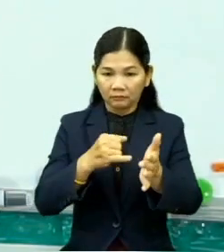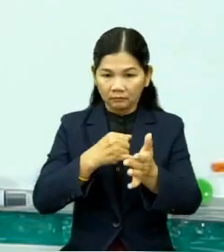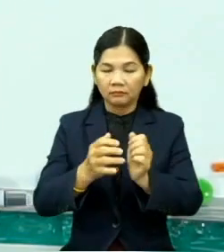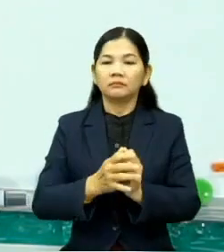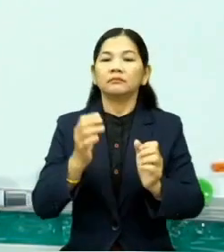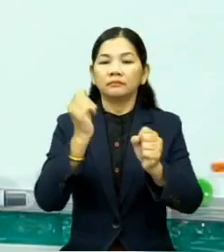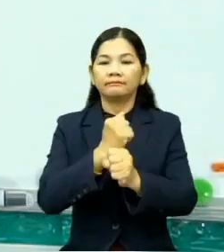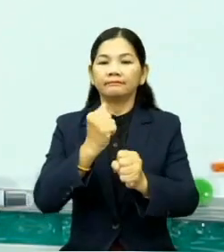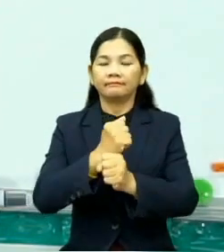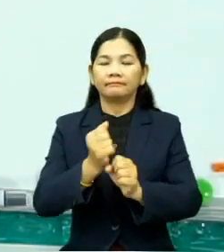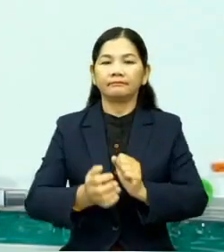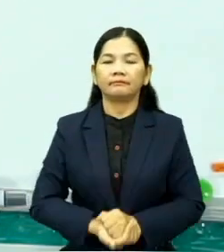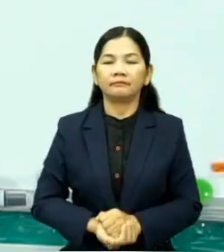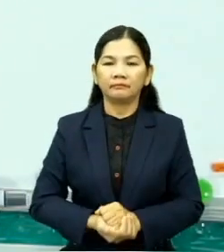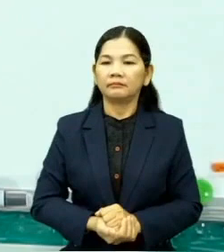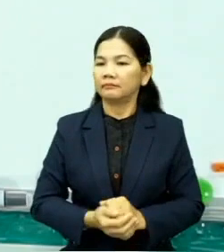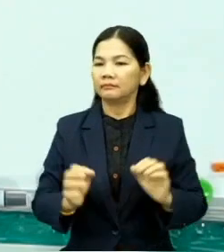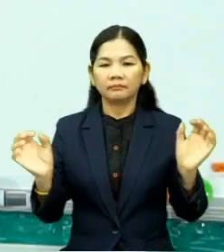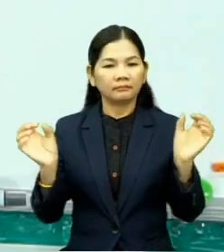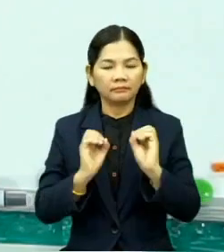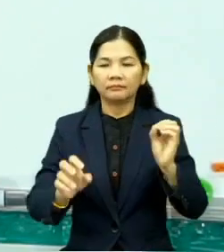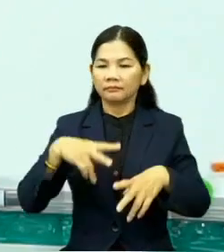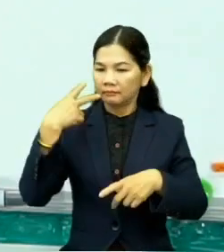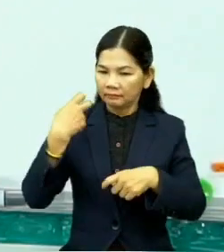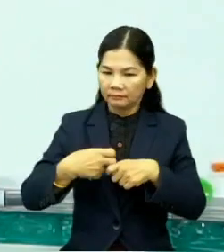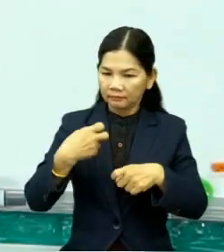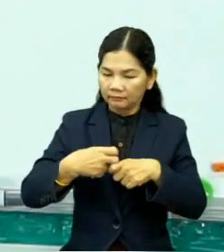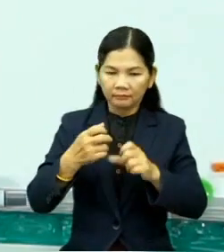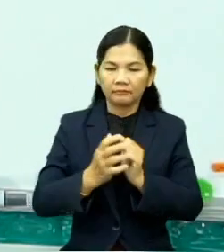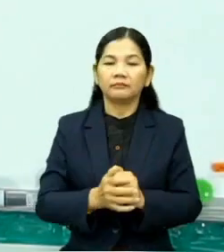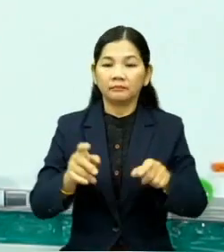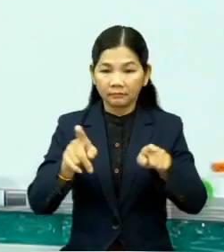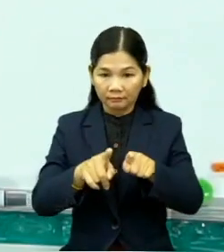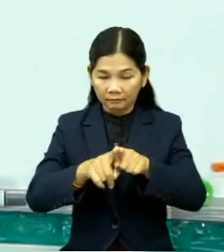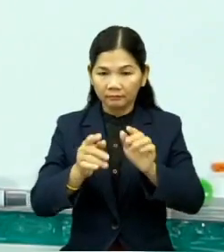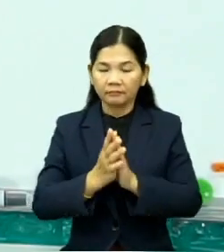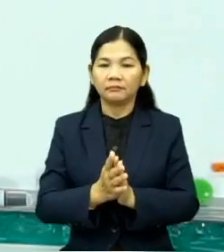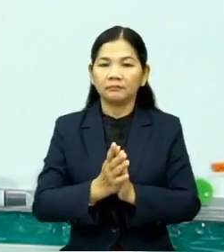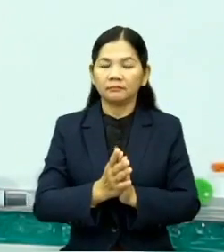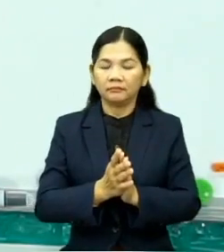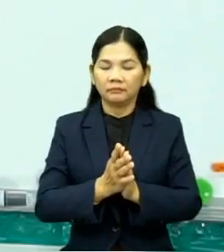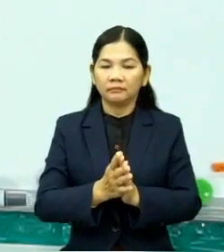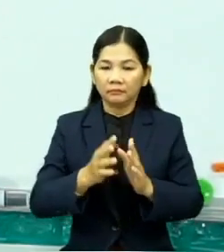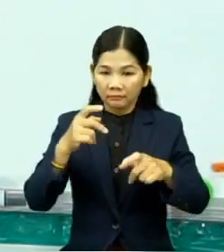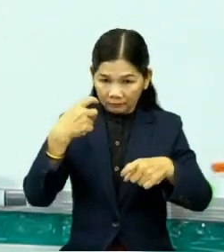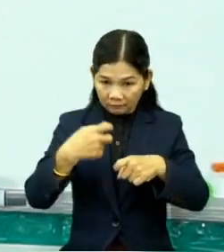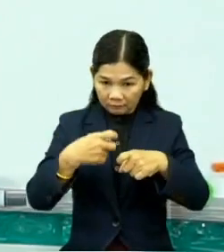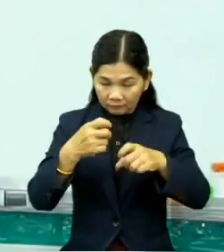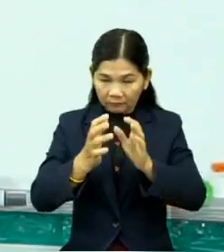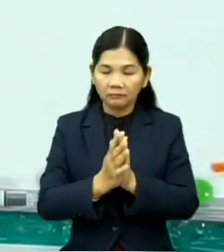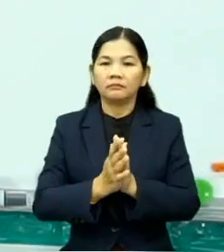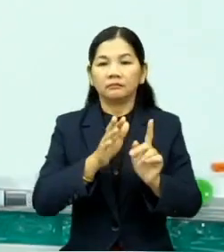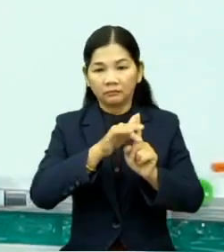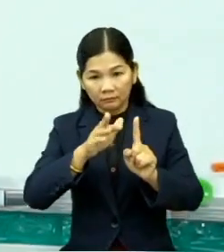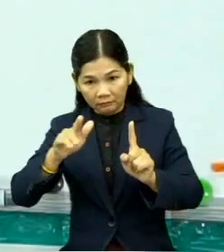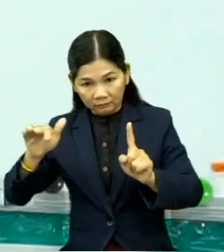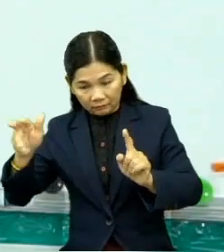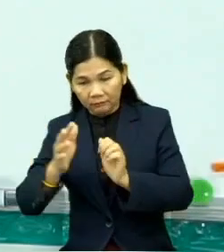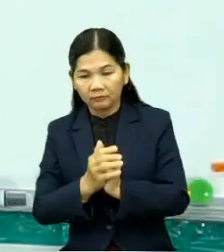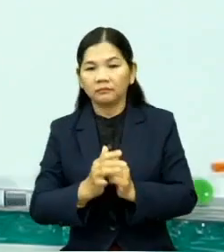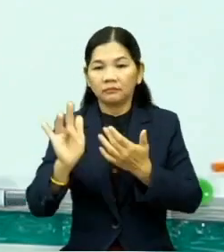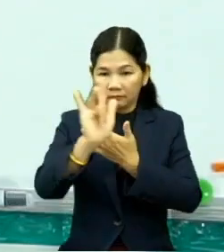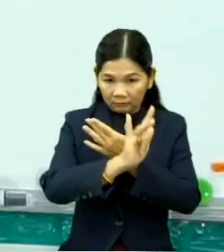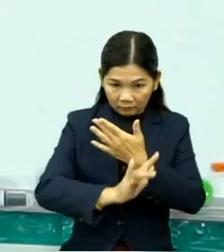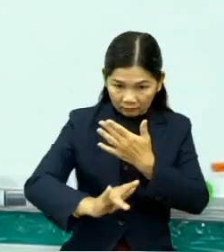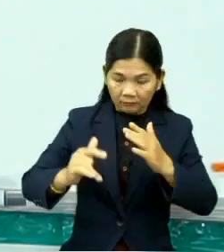ធ្វើពុំលំបាកដោយគ្រឿងភ្លេងបរទេសទំនើបឡើយ